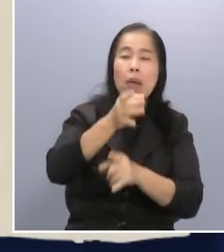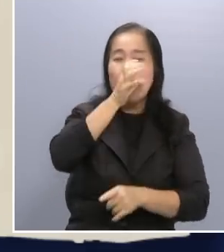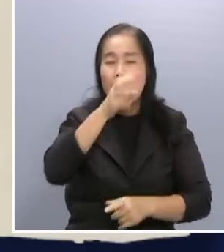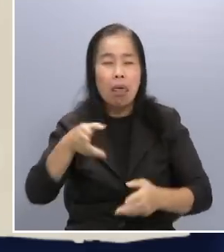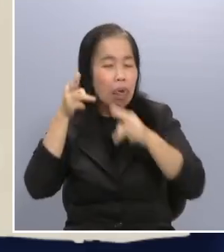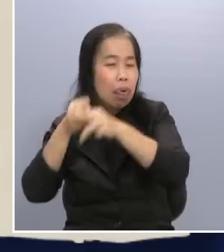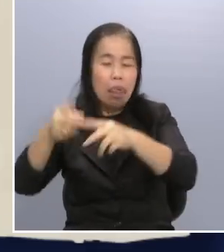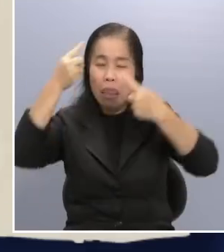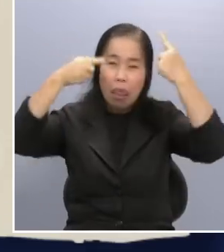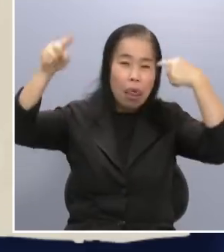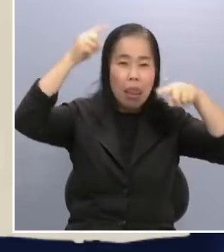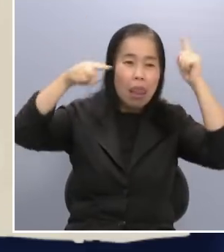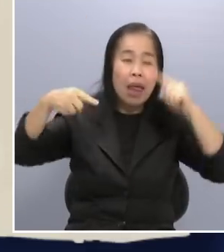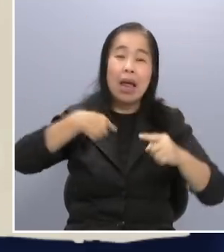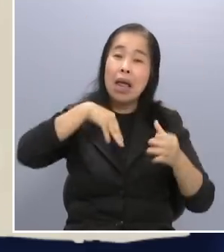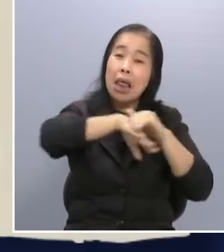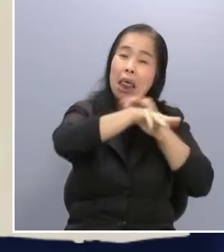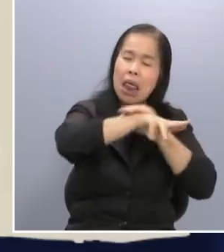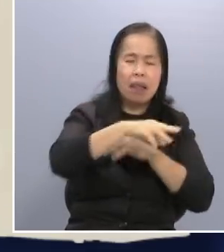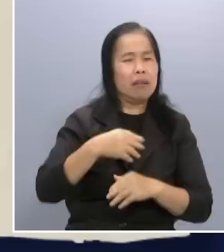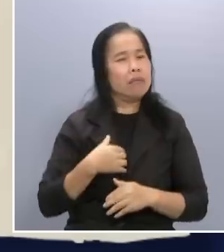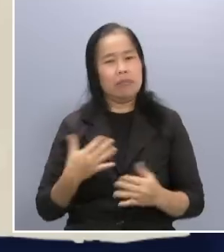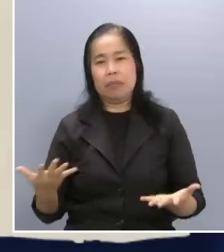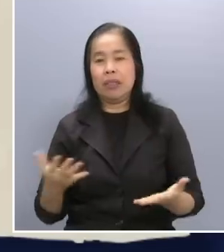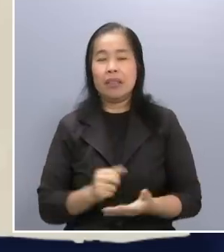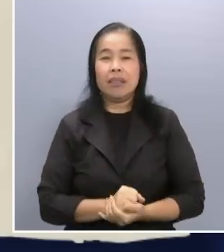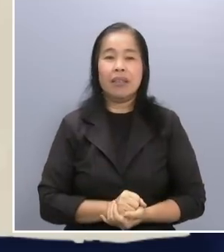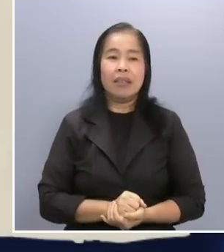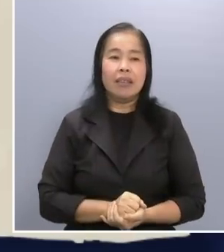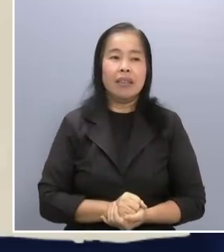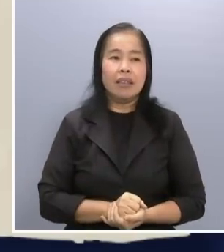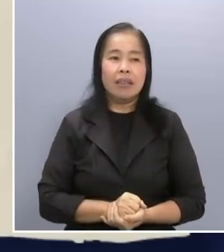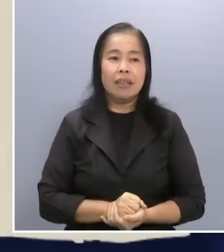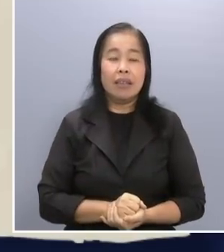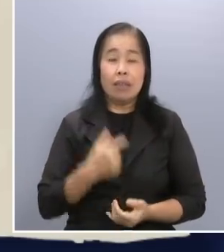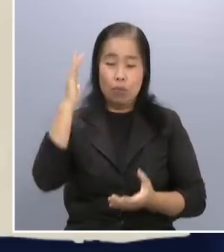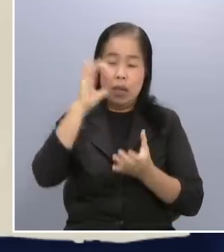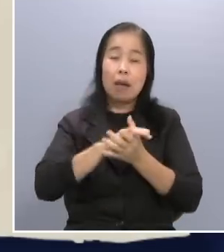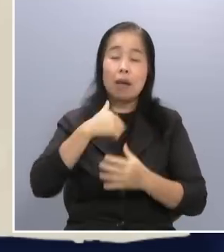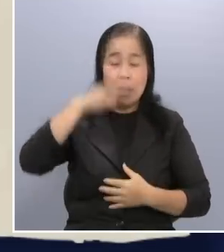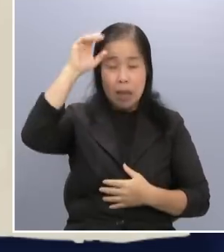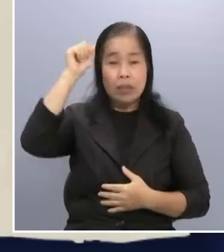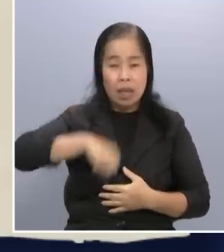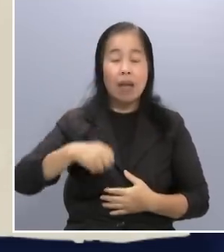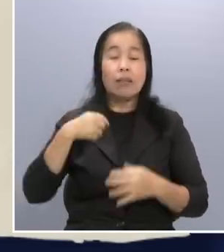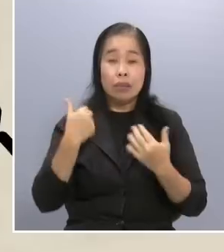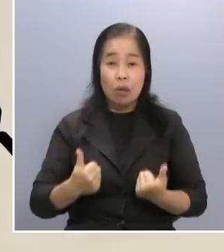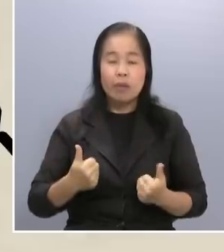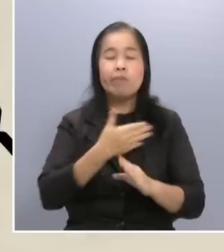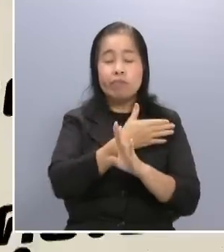เนี่ยคิดไปเองว่าสามีมีคนอื่นน ี ่เห็นไหมฮะคุณผู้ชมครับซึ่งสามีเนี่ยก็ยอมรับนะว่าระยะหลังๆเนี่ยผม